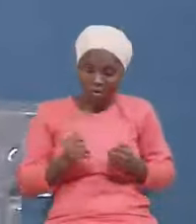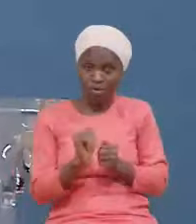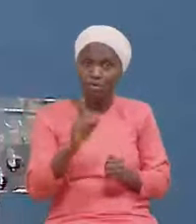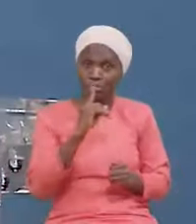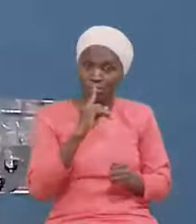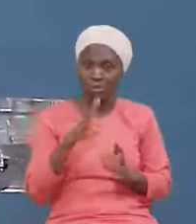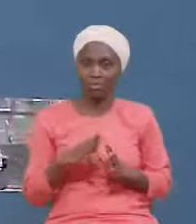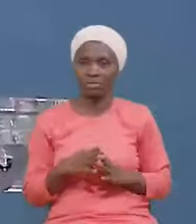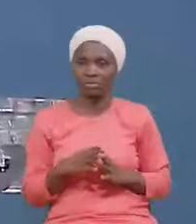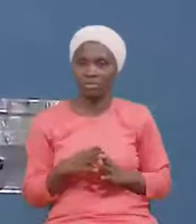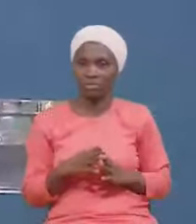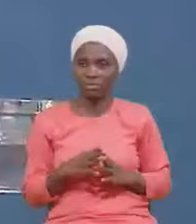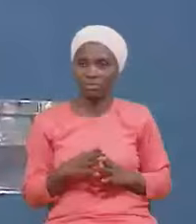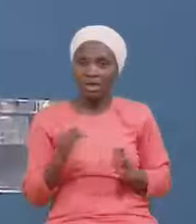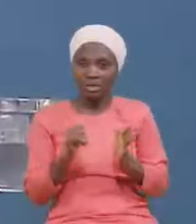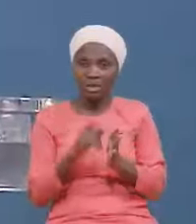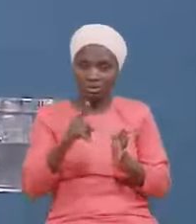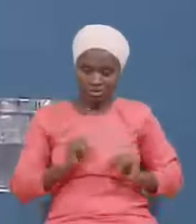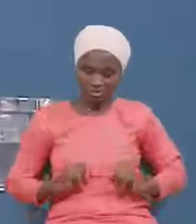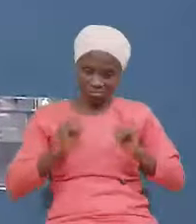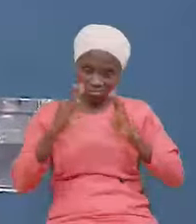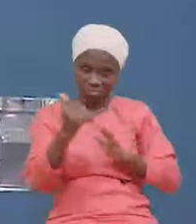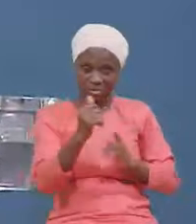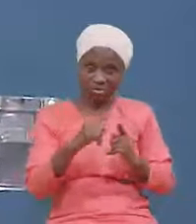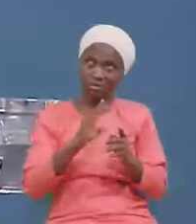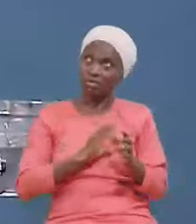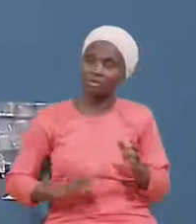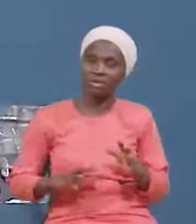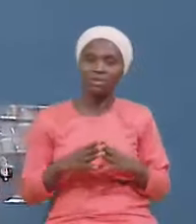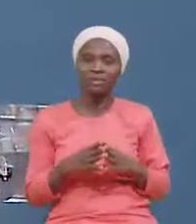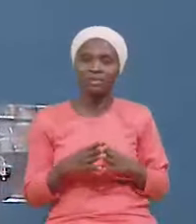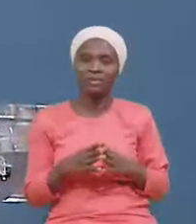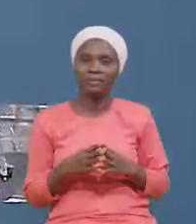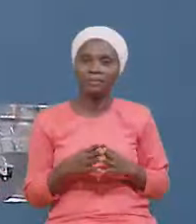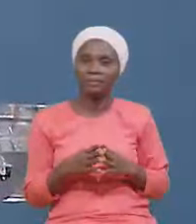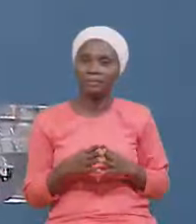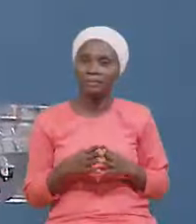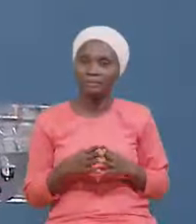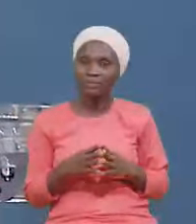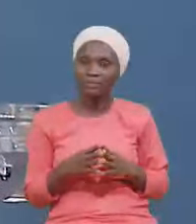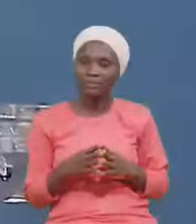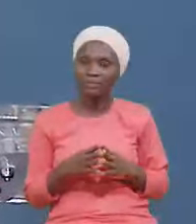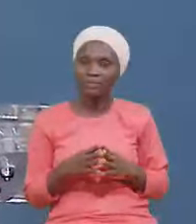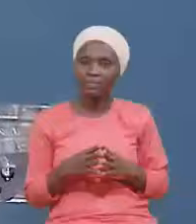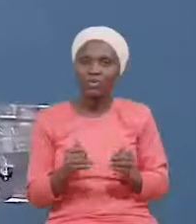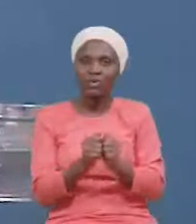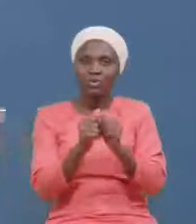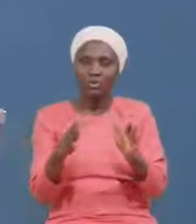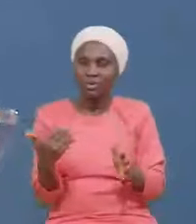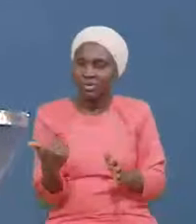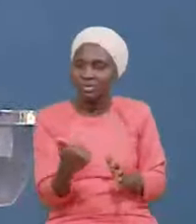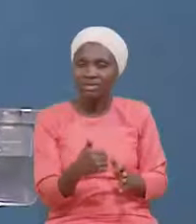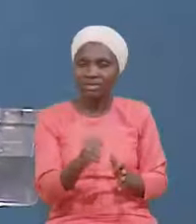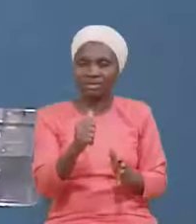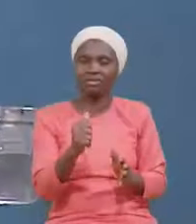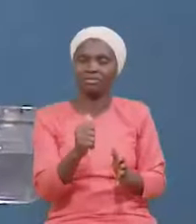మీరు ఒప్పుకుంటే అది that you surrender yourself to Christ మిమ్మును మీరు క్రీస్తుకు స్వాధీనం చేసుకుంటే unreservedly అది